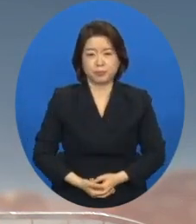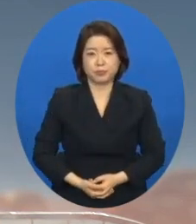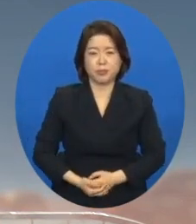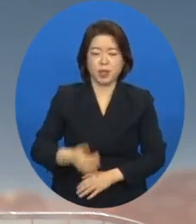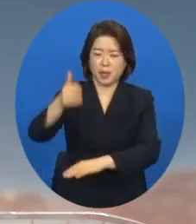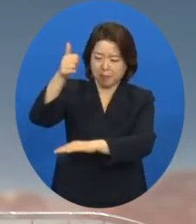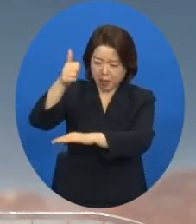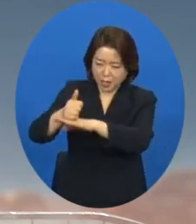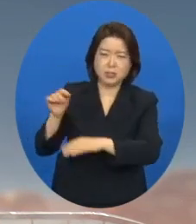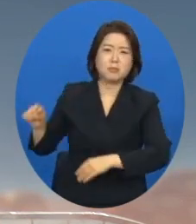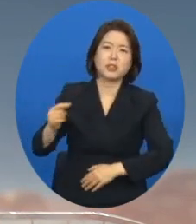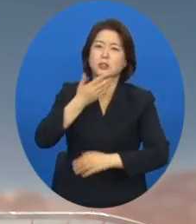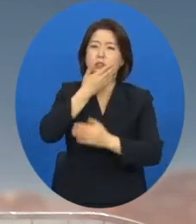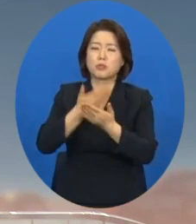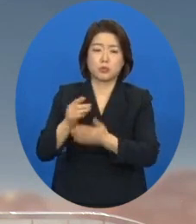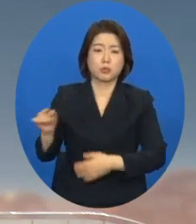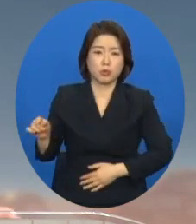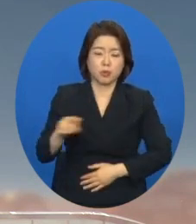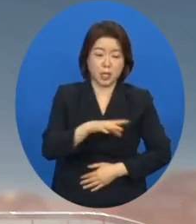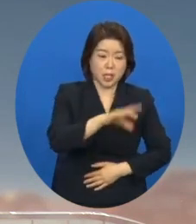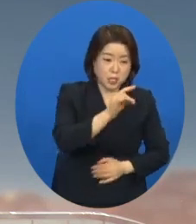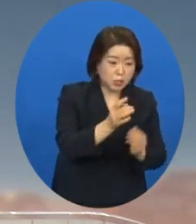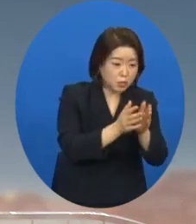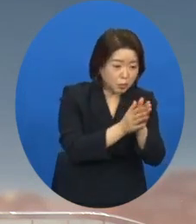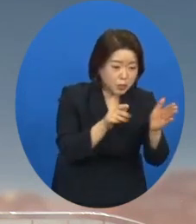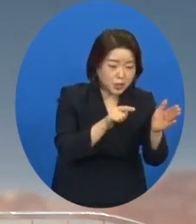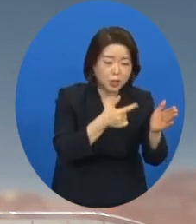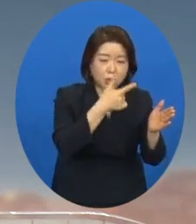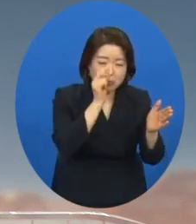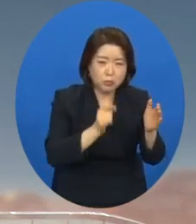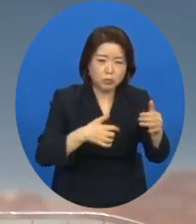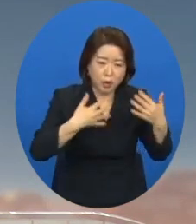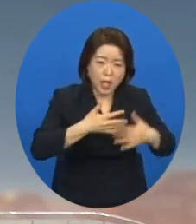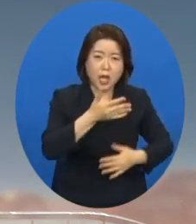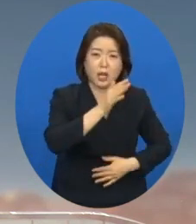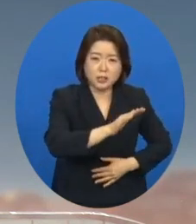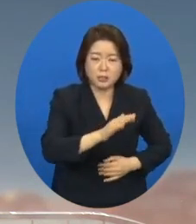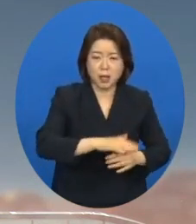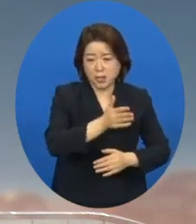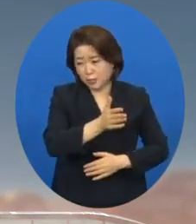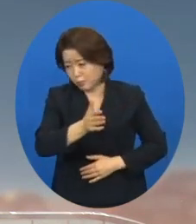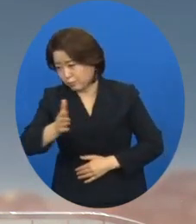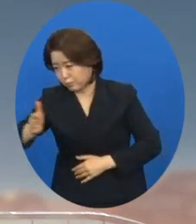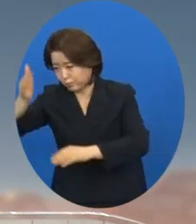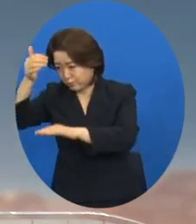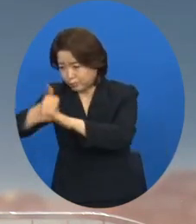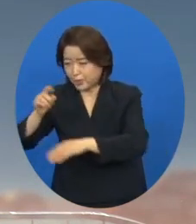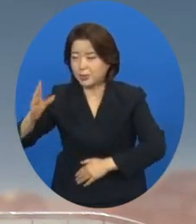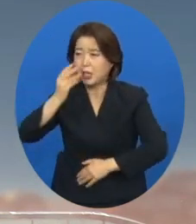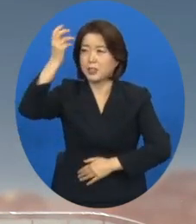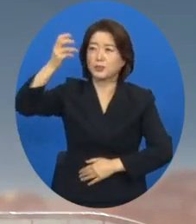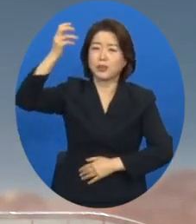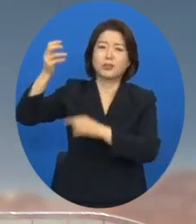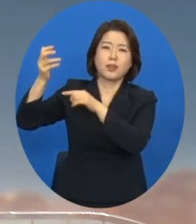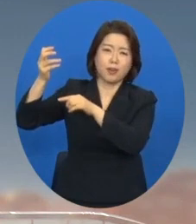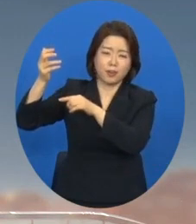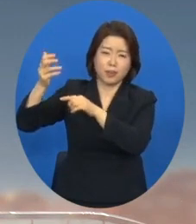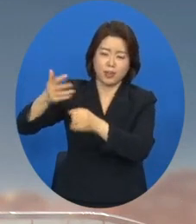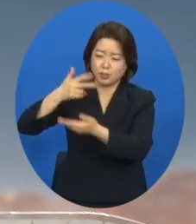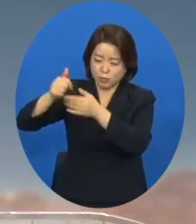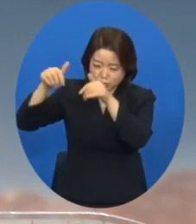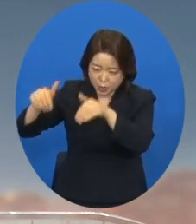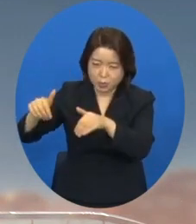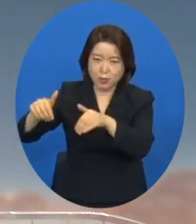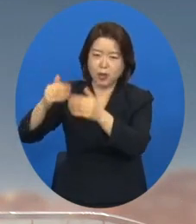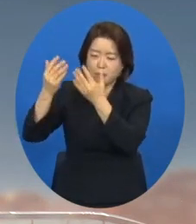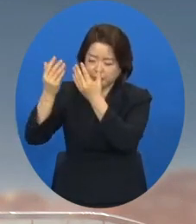마지막이 중요한 거예요. 처음의 시작은 부족하고 연약해도 마지막이 성령으로, 마지막이 주님의 종으로